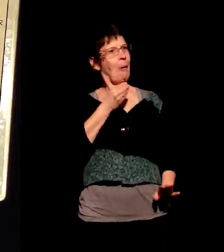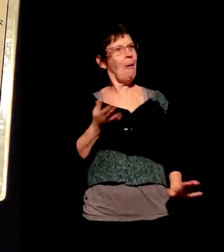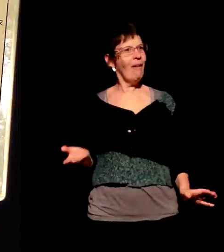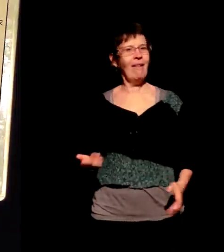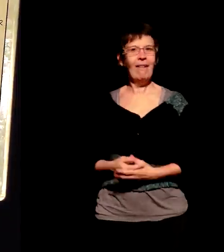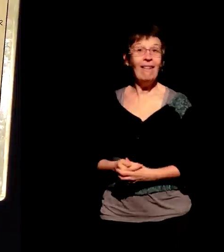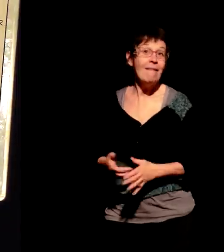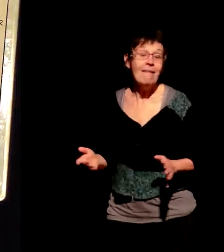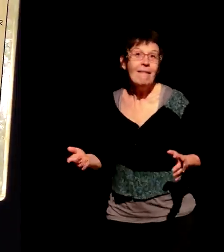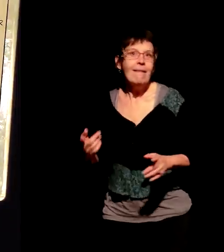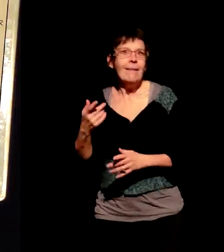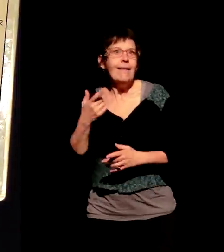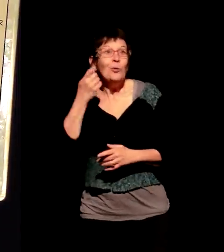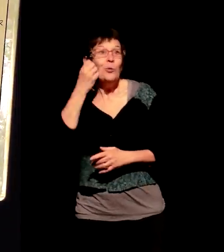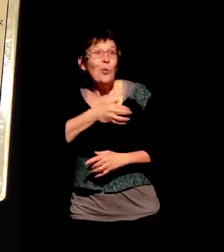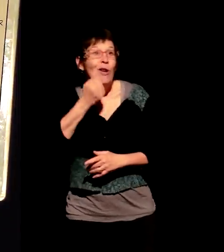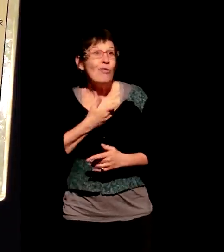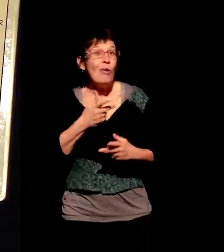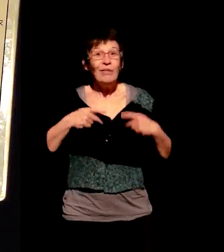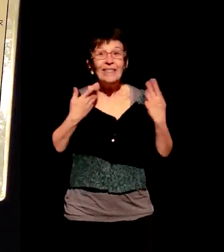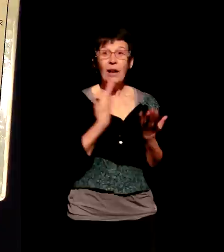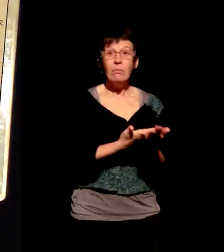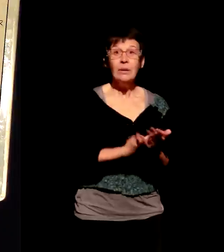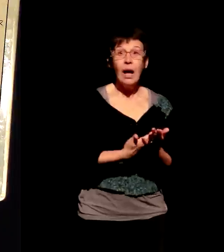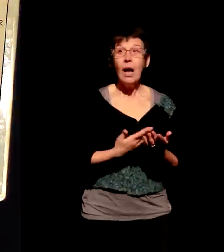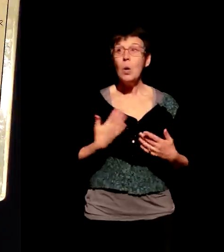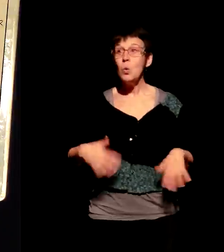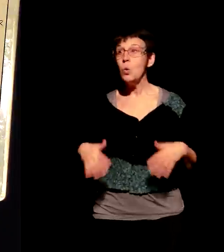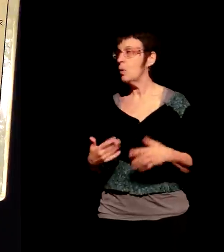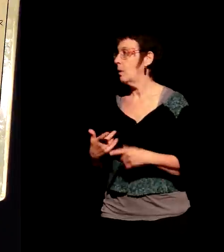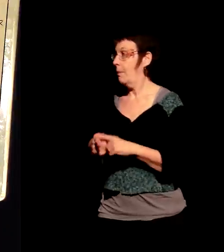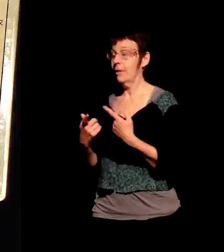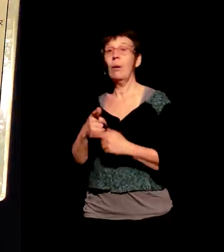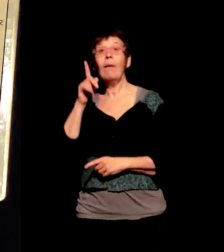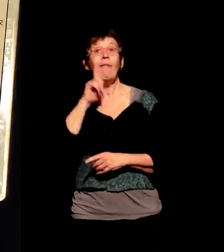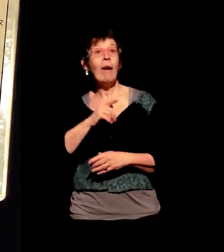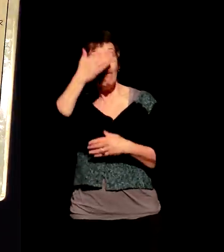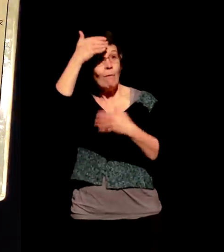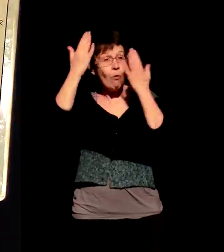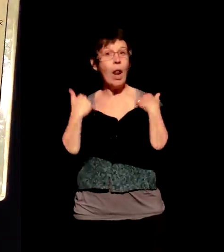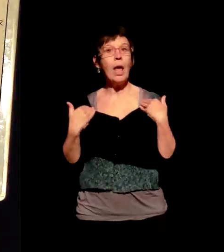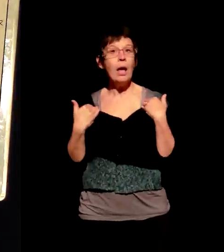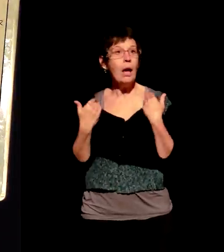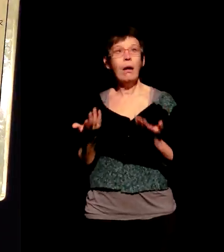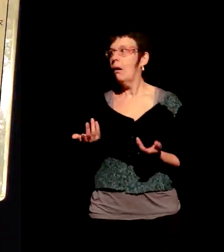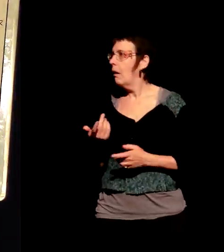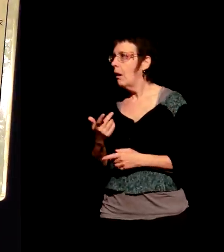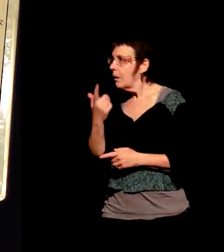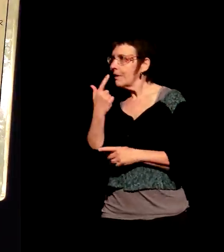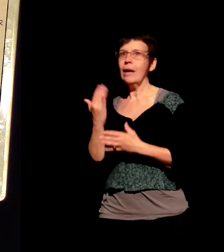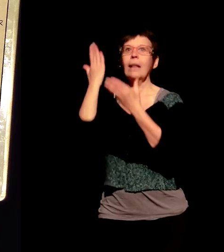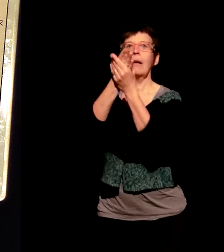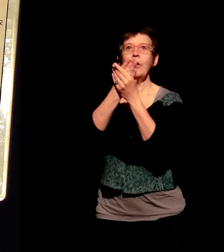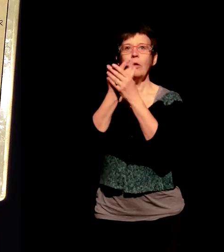Bon, et ben, y a des gens qui vivent ça en permanence. Et puisque je parlais de la question du voile, les femmes voilées particulièrement. Dès qu'une femme voilée prend la parole, on dirait qu'elle prend la